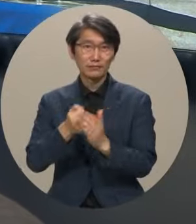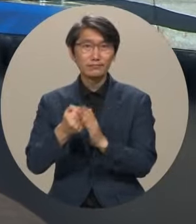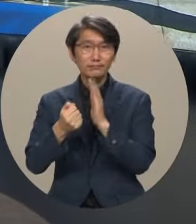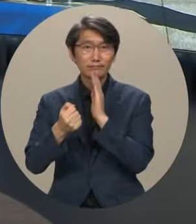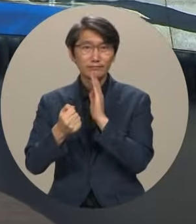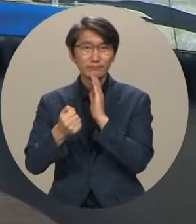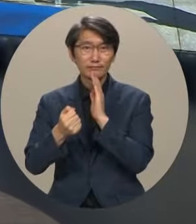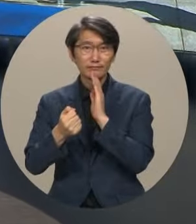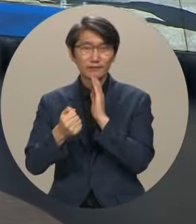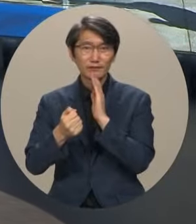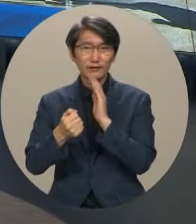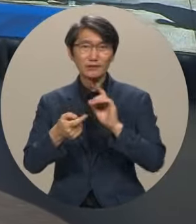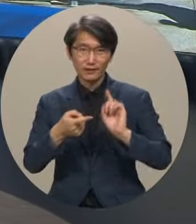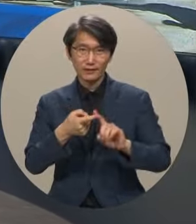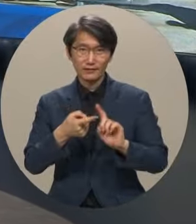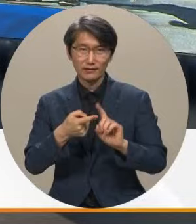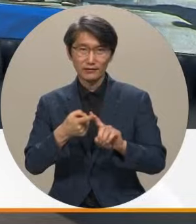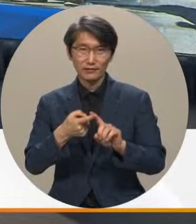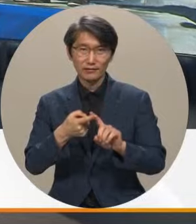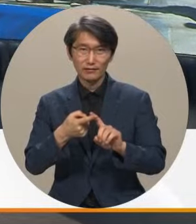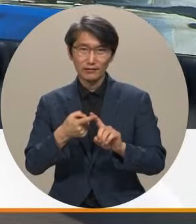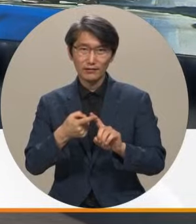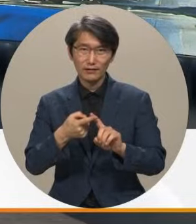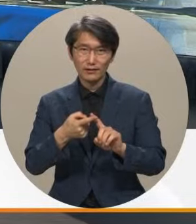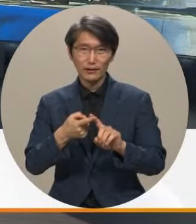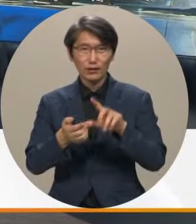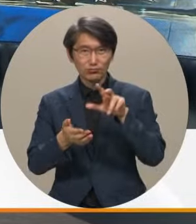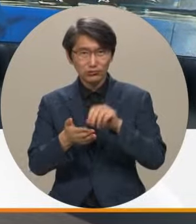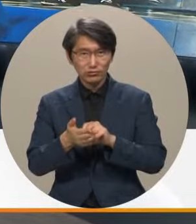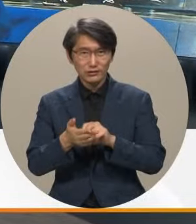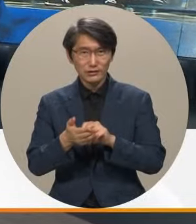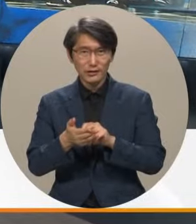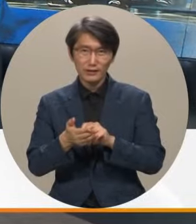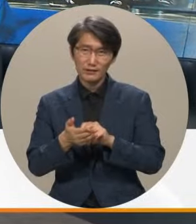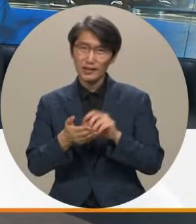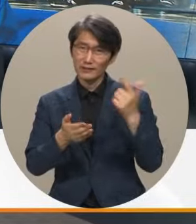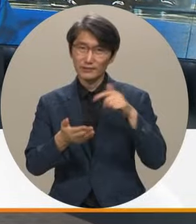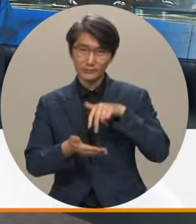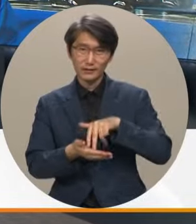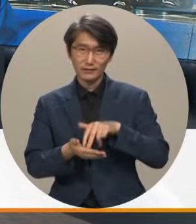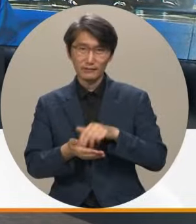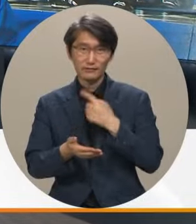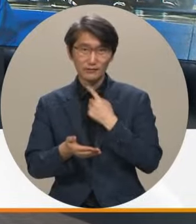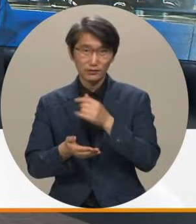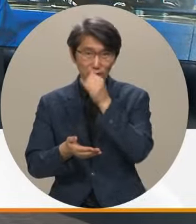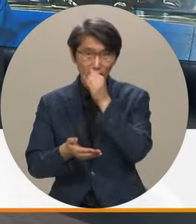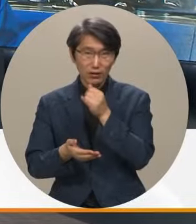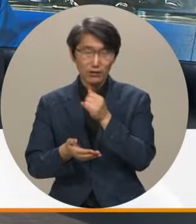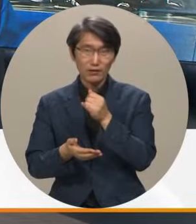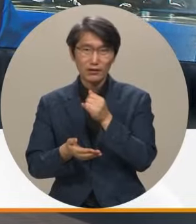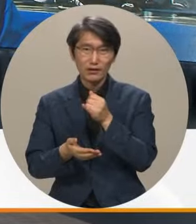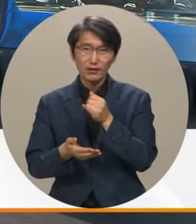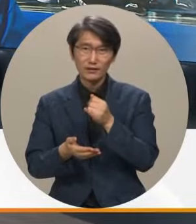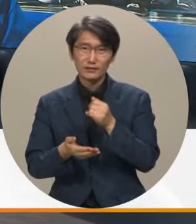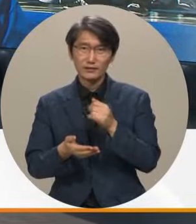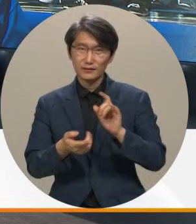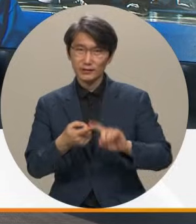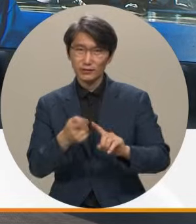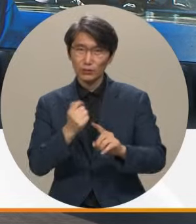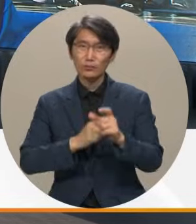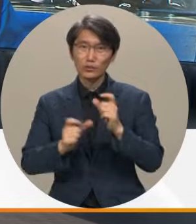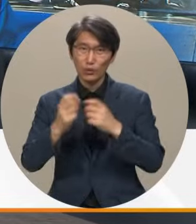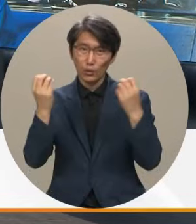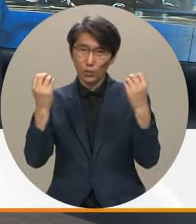때문입니다. 후보님께서는 여기에 대해서 그 자체가 잘못된 것은 아니다라는 입장 밝히셨는데요. 이런 의견이